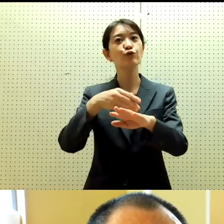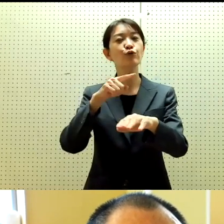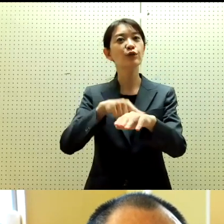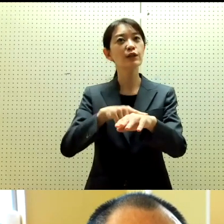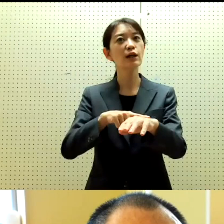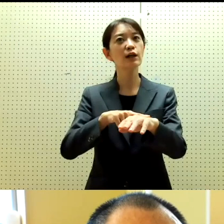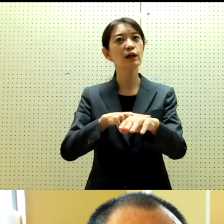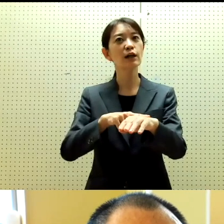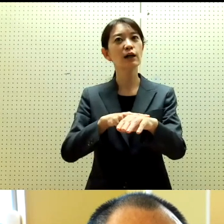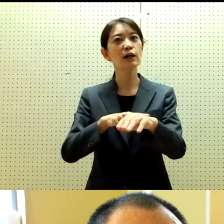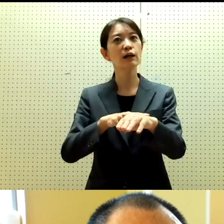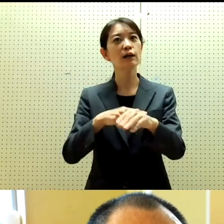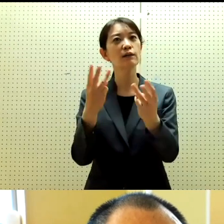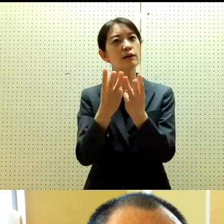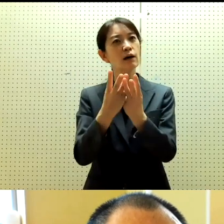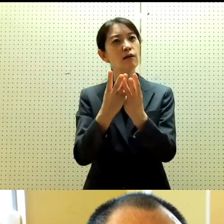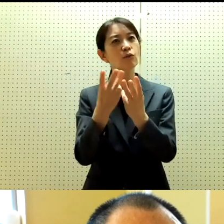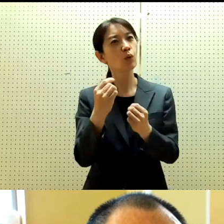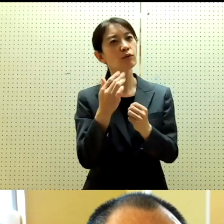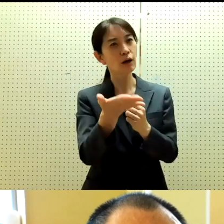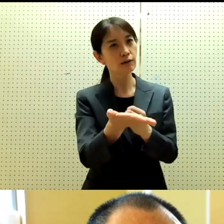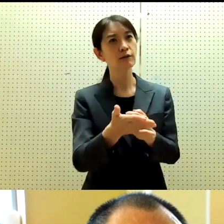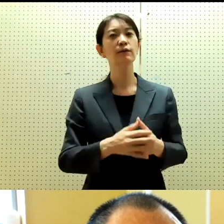によって違いもあったかと思うんですけどいかがですか。